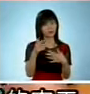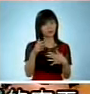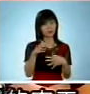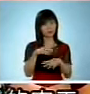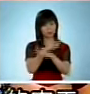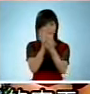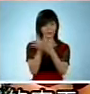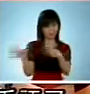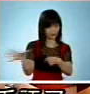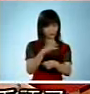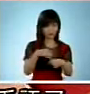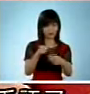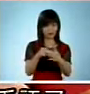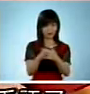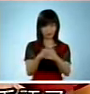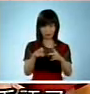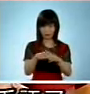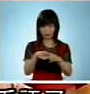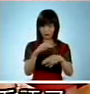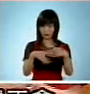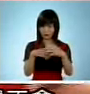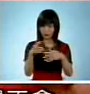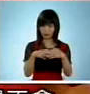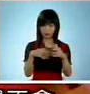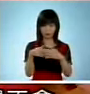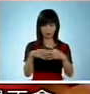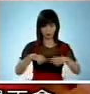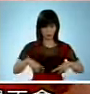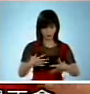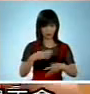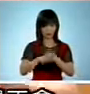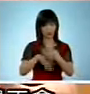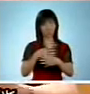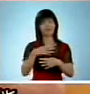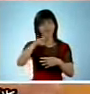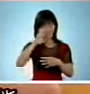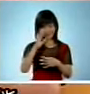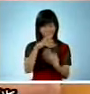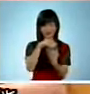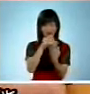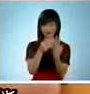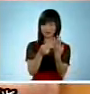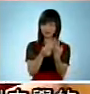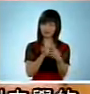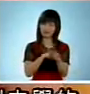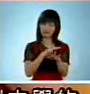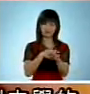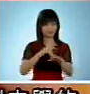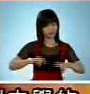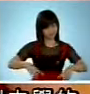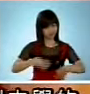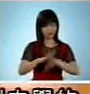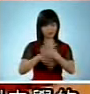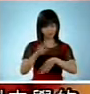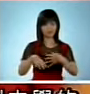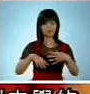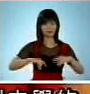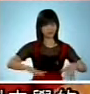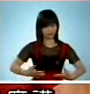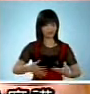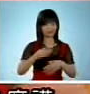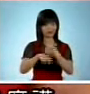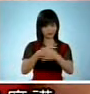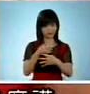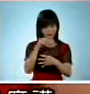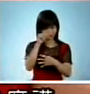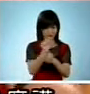把全台湾的志工都训练好国际手语了，选手他自己还不会，所以还不能国际手语要特别去学的。